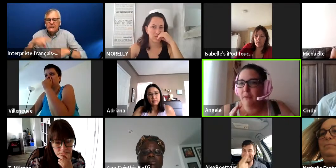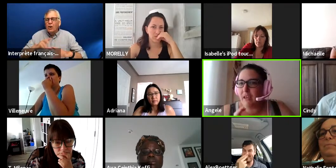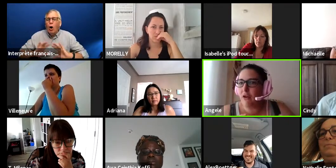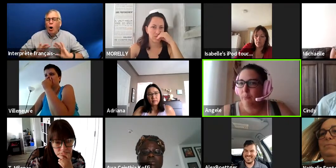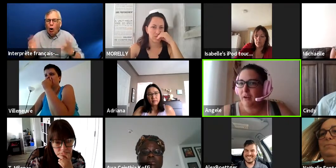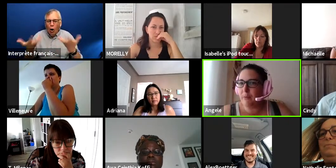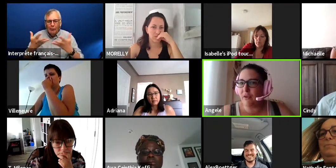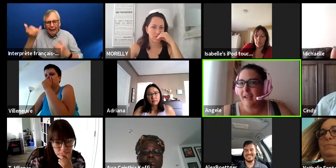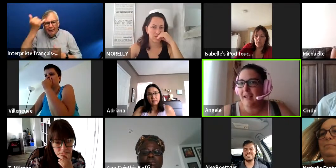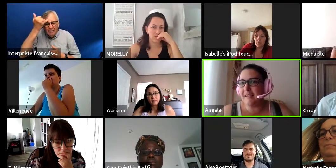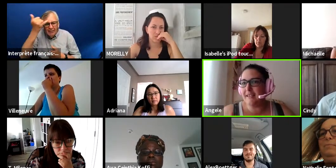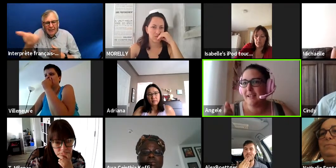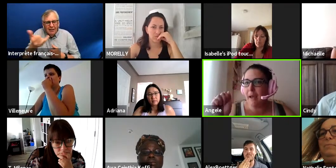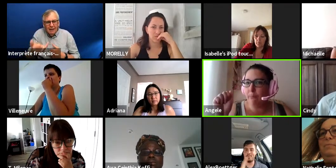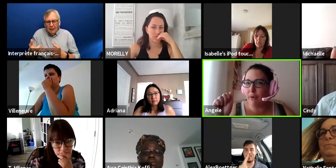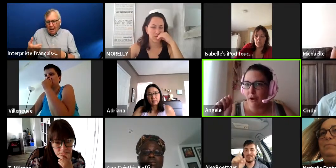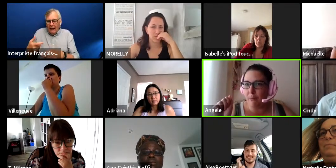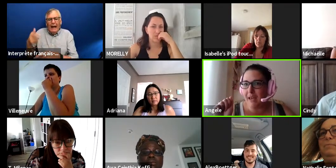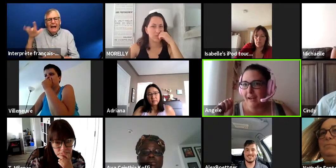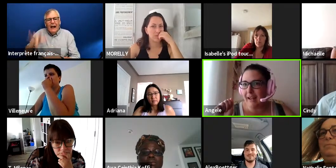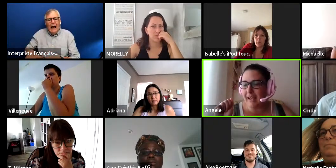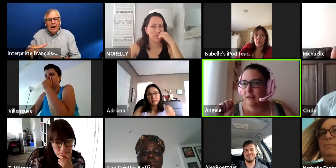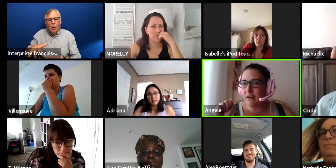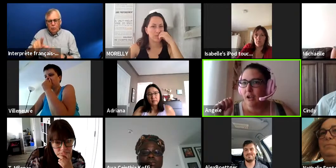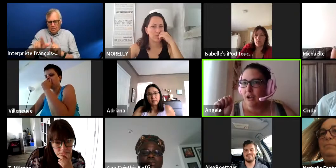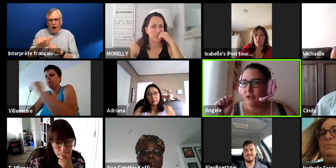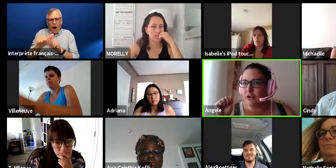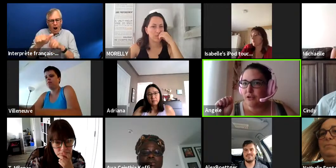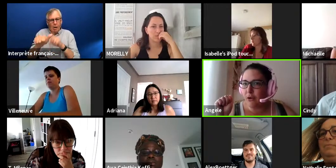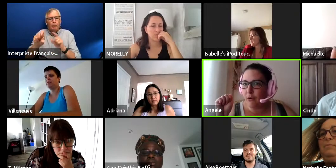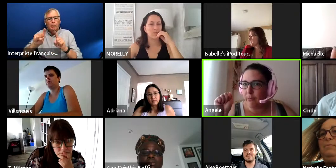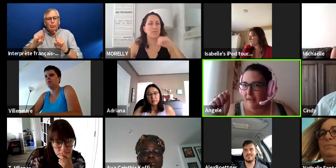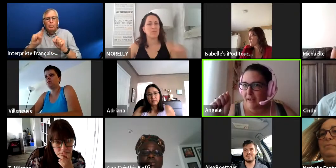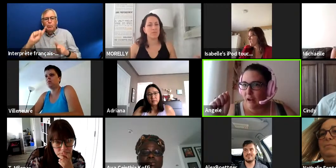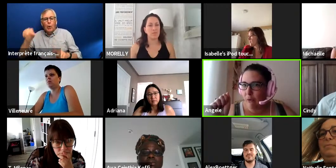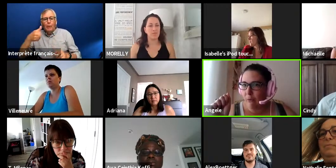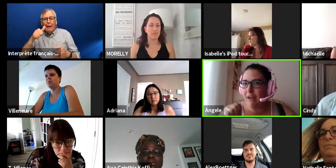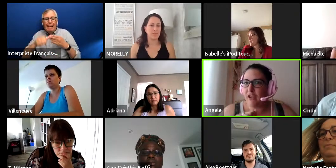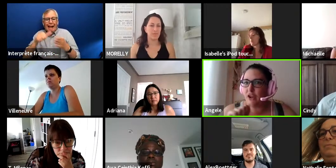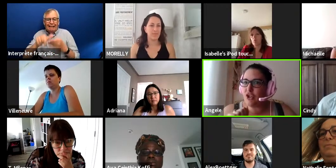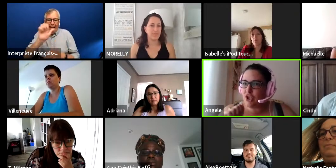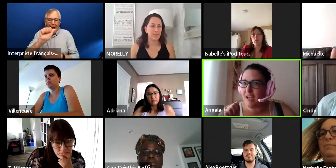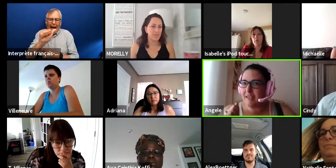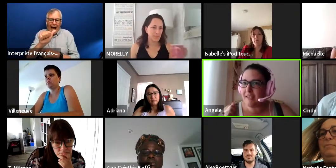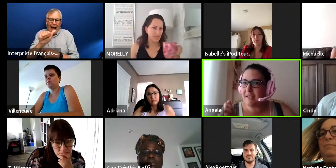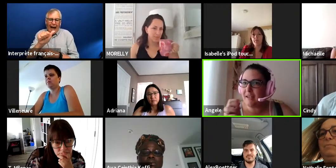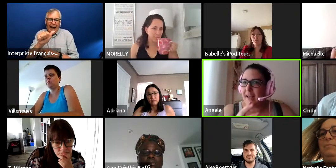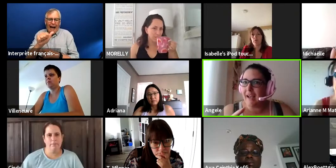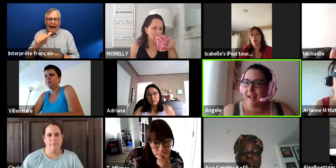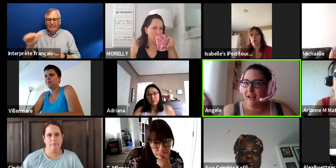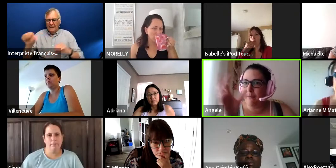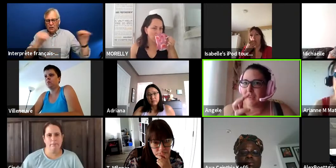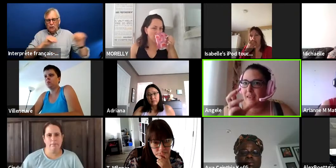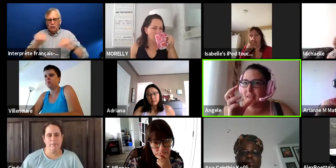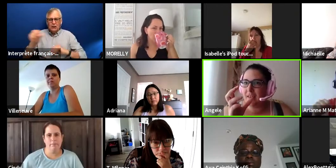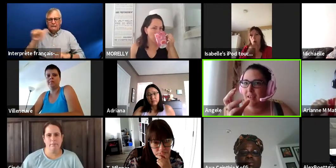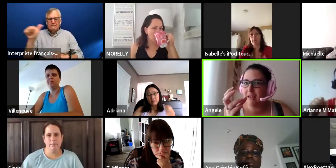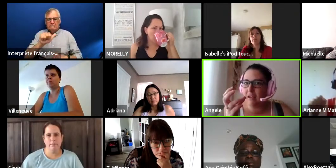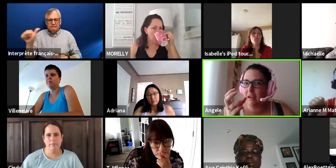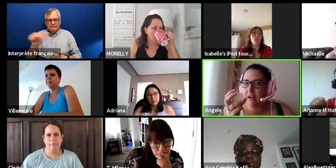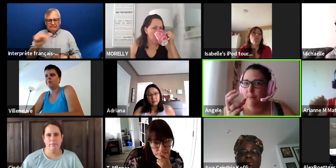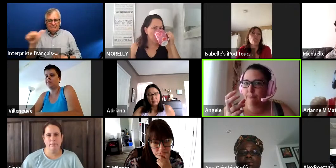si j'avais bien compris pour elle, c'était la première lettre de son prénom avec un geste